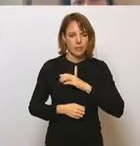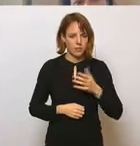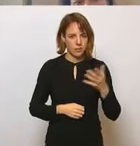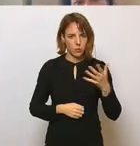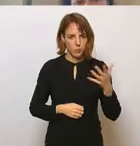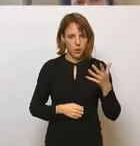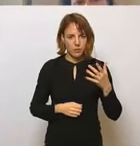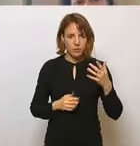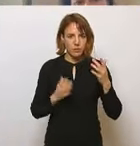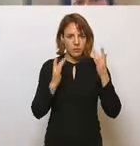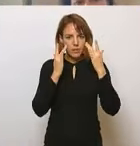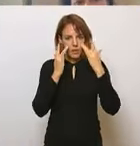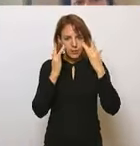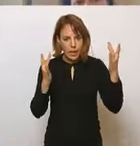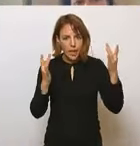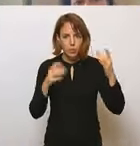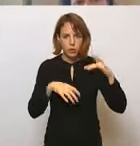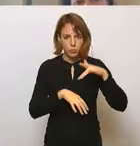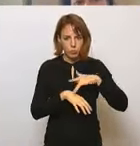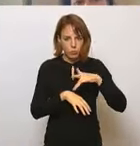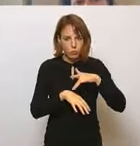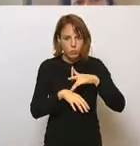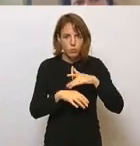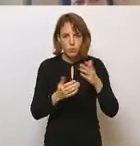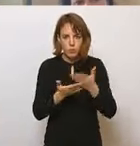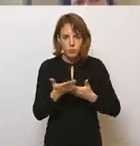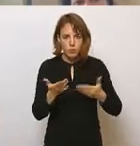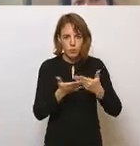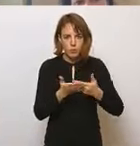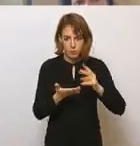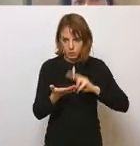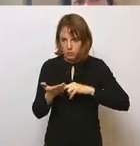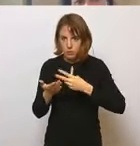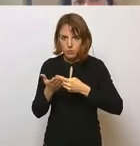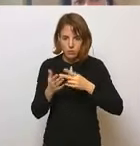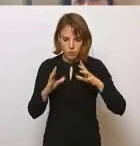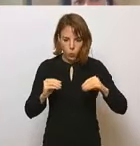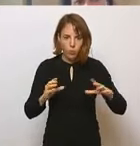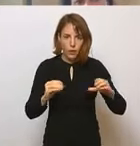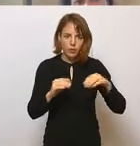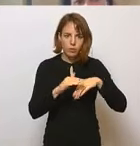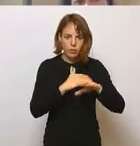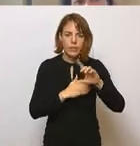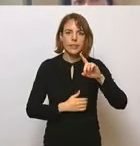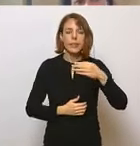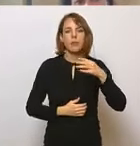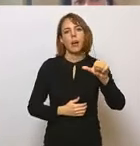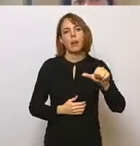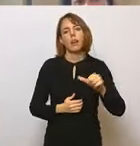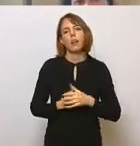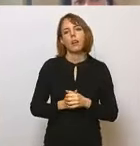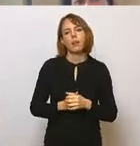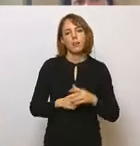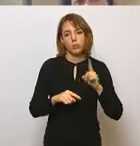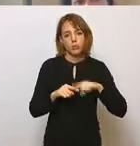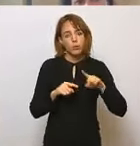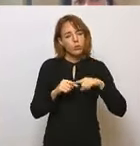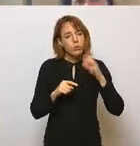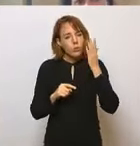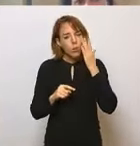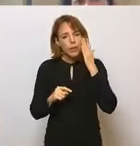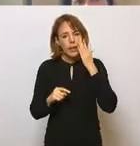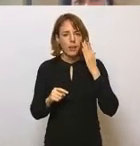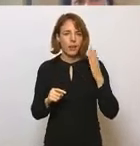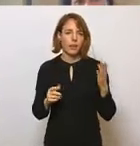notre expérience d'affaires spécifiques dans le DMA. Donc, les différentes choses que nous connaissons, que nous savons